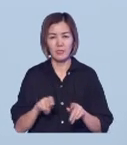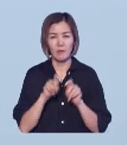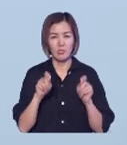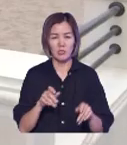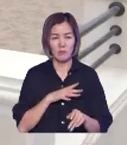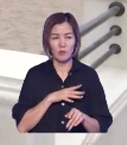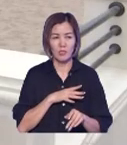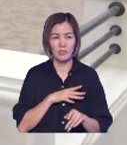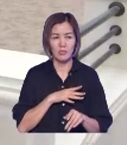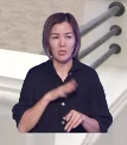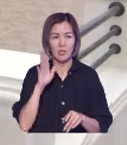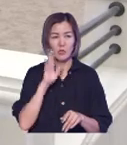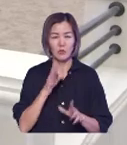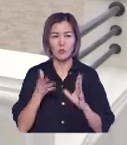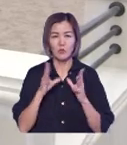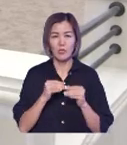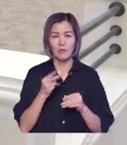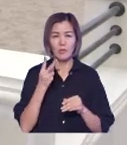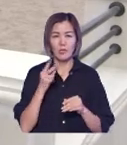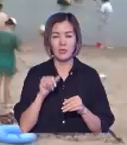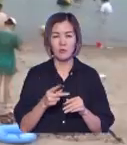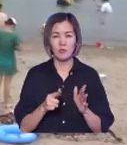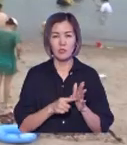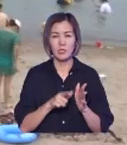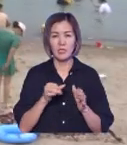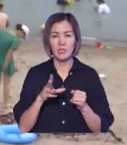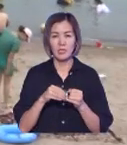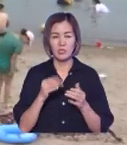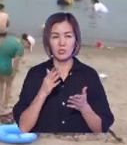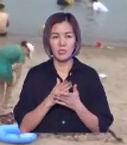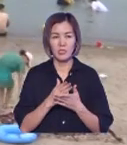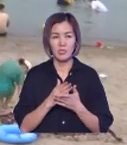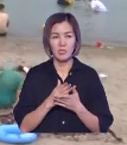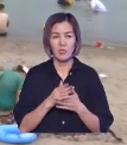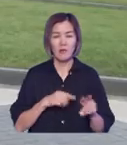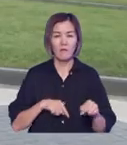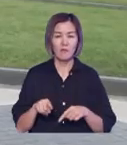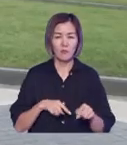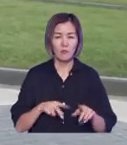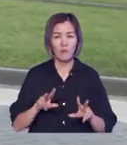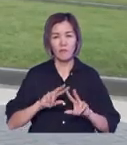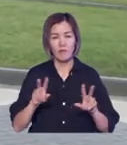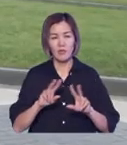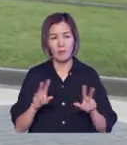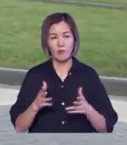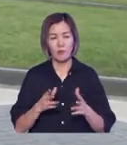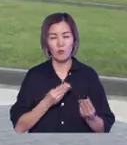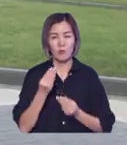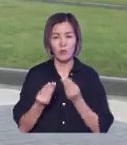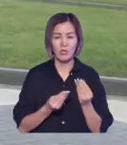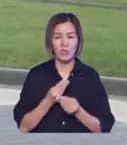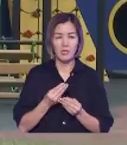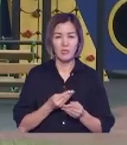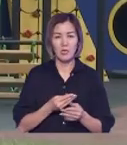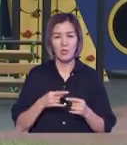берілді. Аталмыш жағажайдың жалпы аумағы 2,7 гектарды құрайды. Мұнда футбол, волейбол, воркаут, ойын алаңдары, тіпті